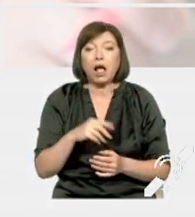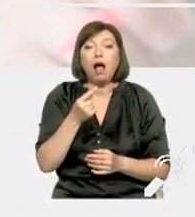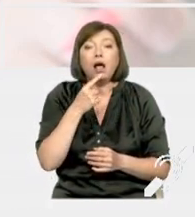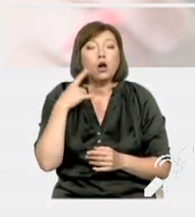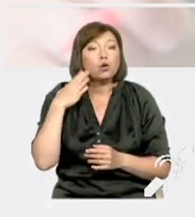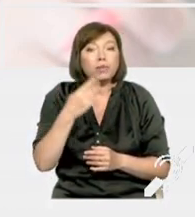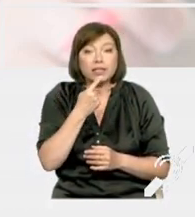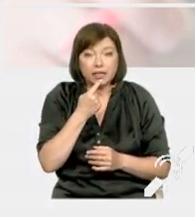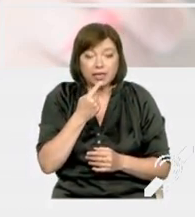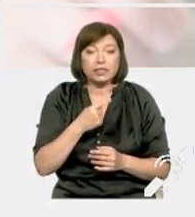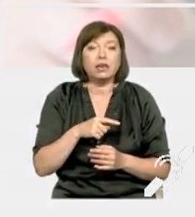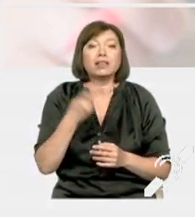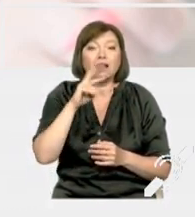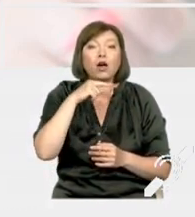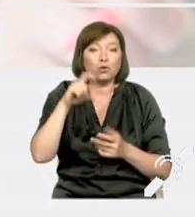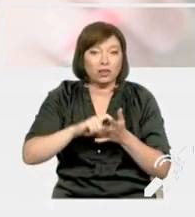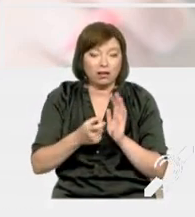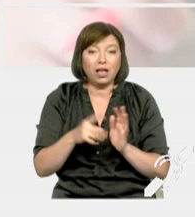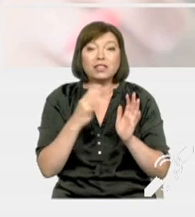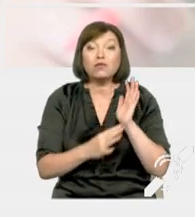la limba română pentru Allolingv de la